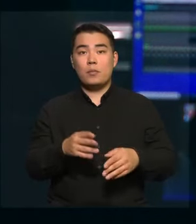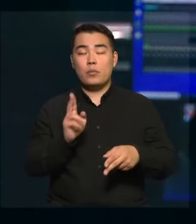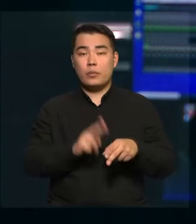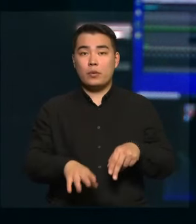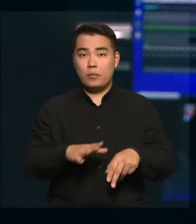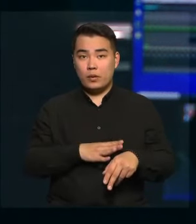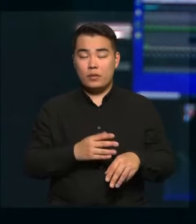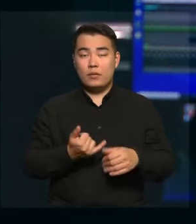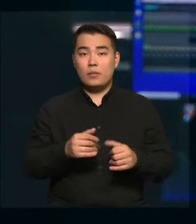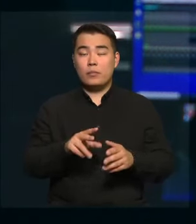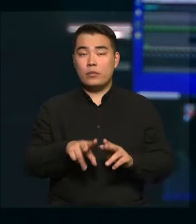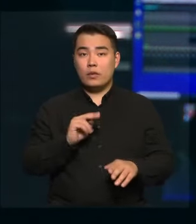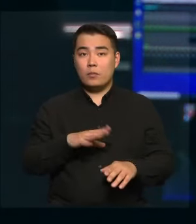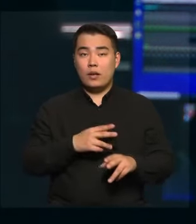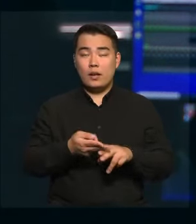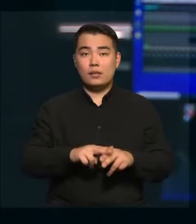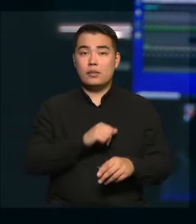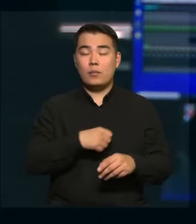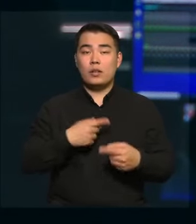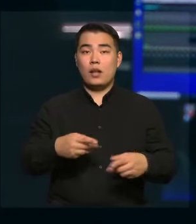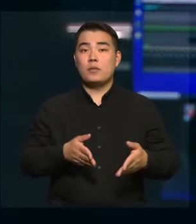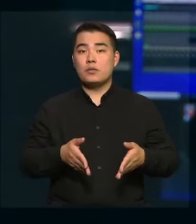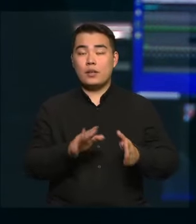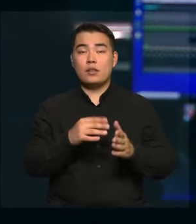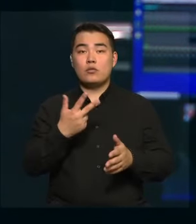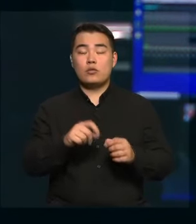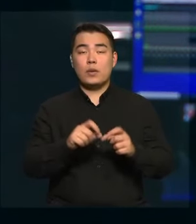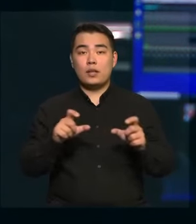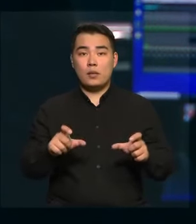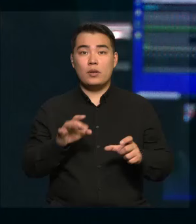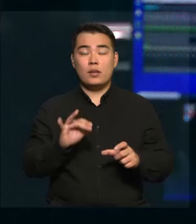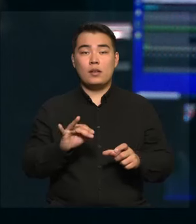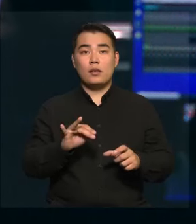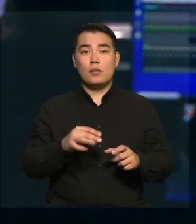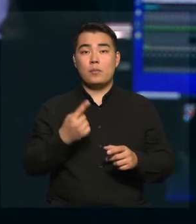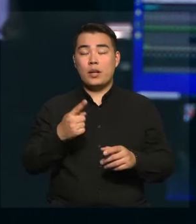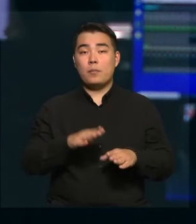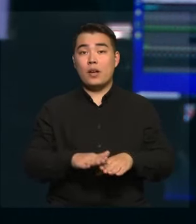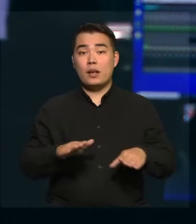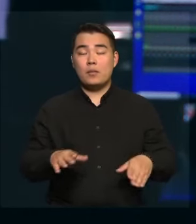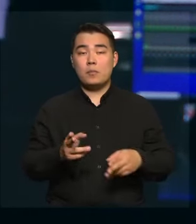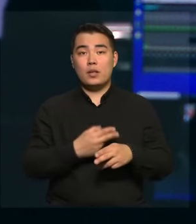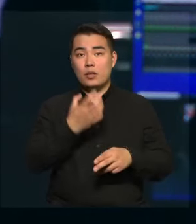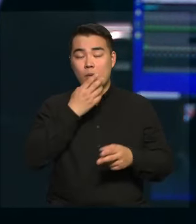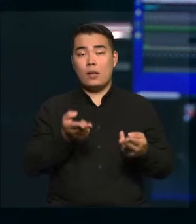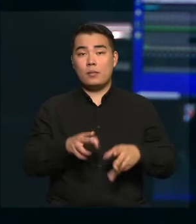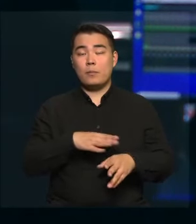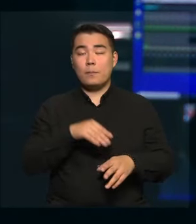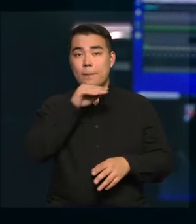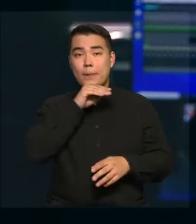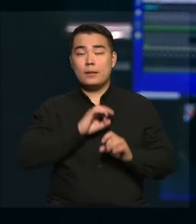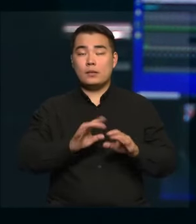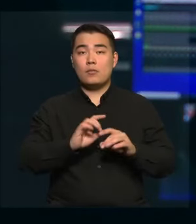қалған. Соның салдарынан бірнеше көше мен үш мектеп және бір балабақша жылусыз қалған. Мамандардың айтуынша,